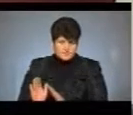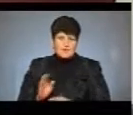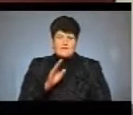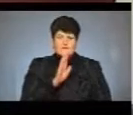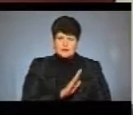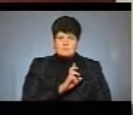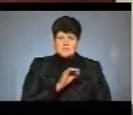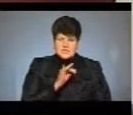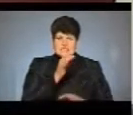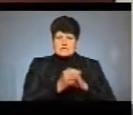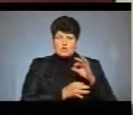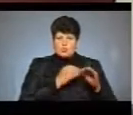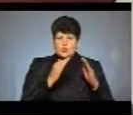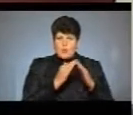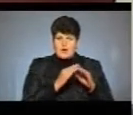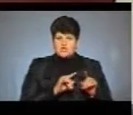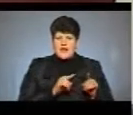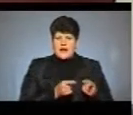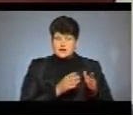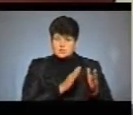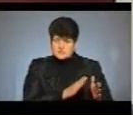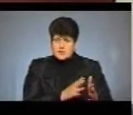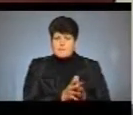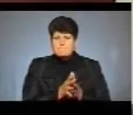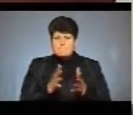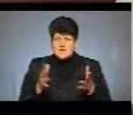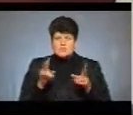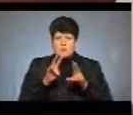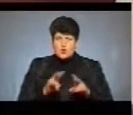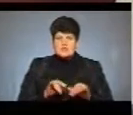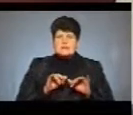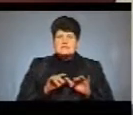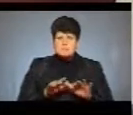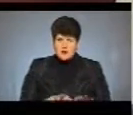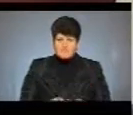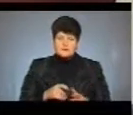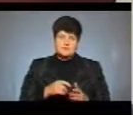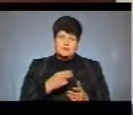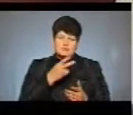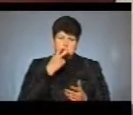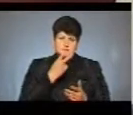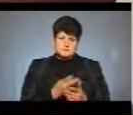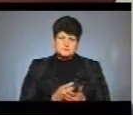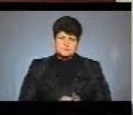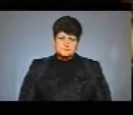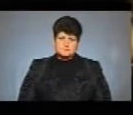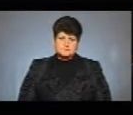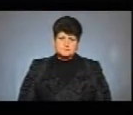Біляшевич під цілодобовим домашнім арештом. Більше про розгляд справи у сюжеті нашої кореспондентки Любові Гадомської.